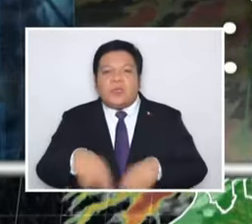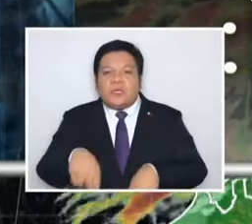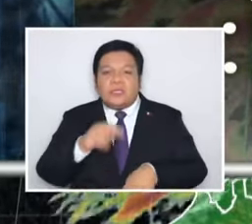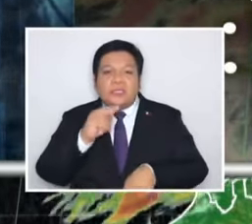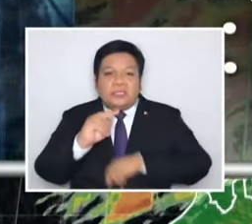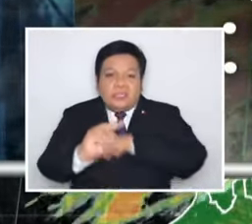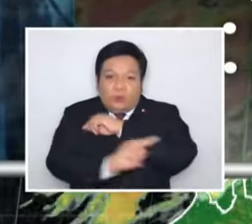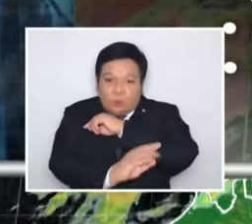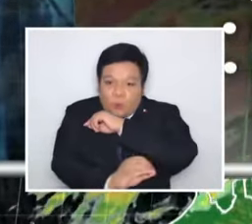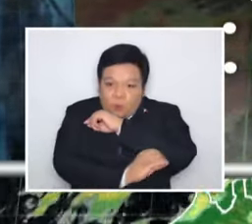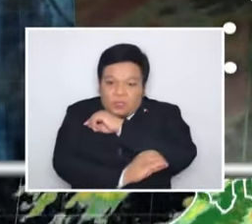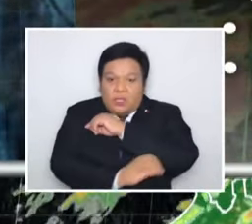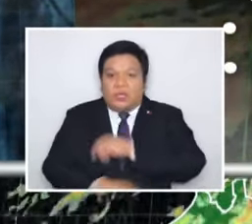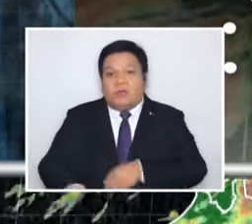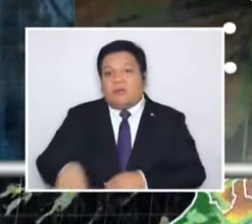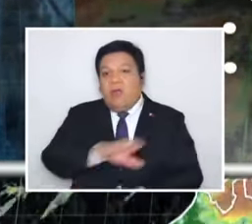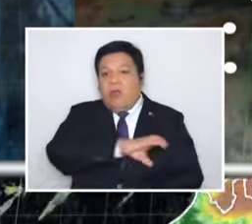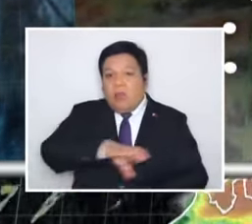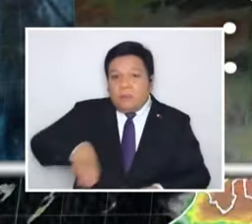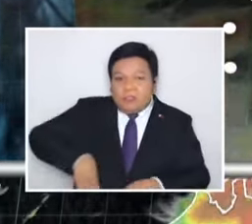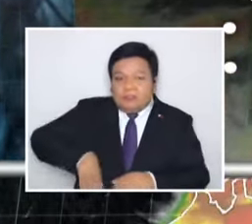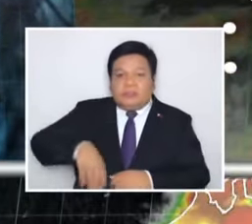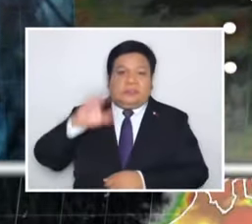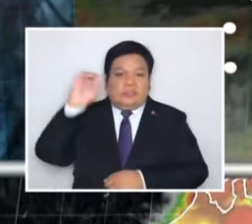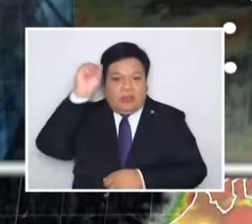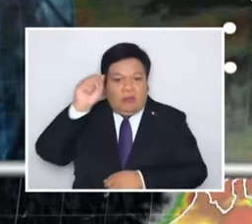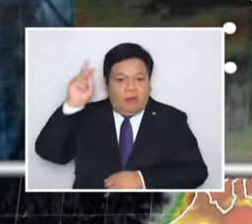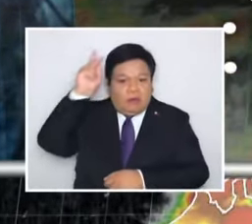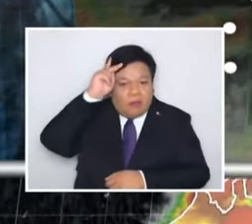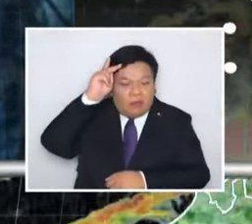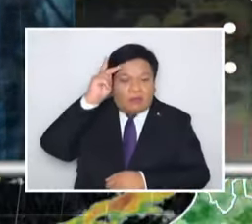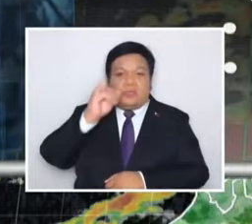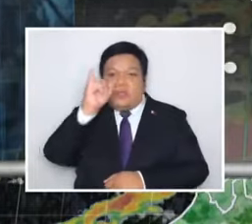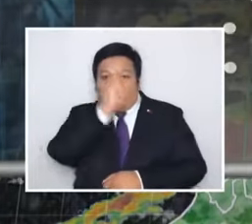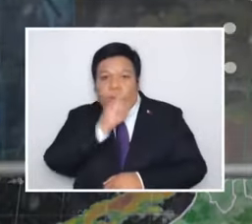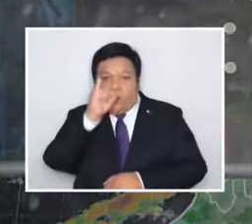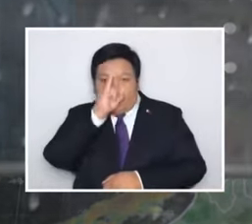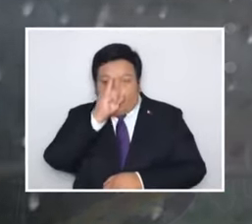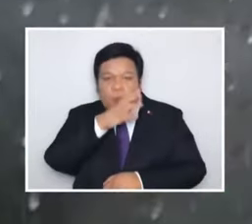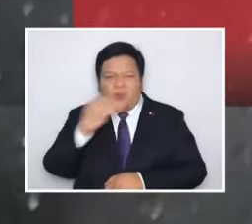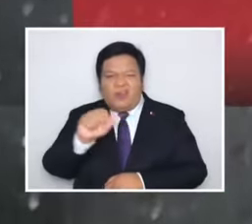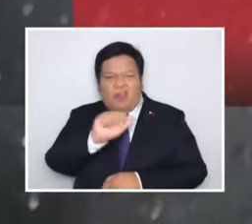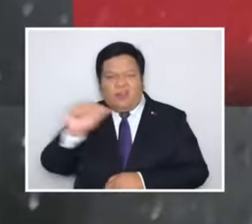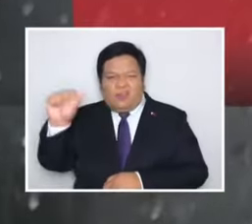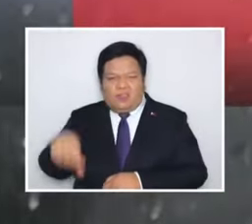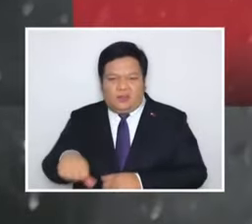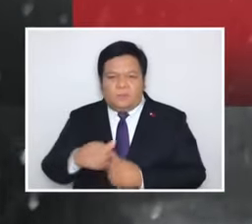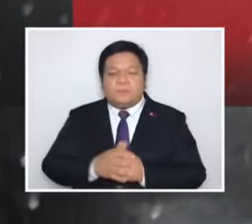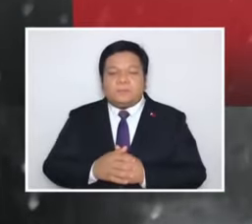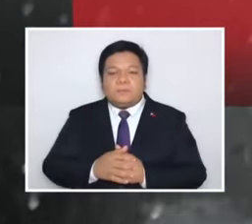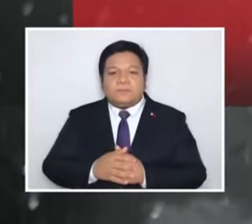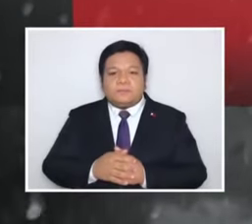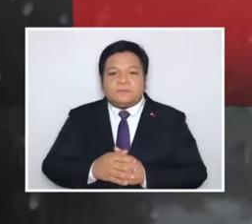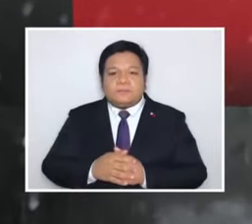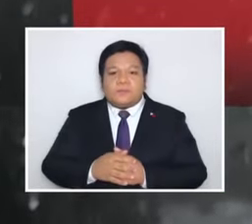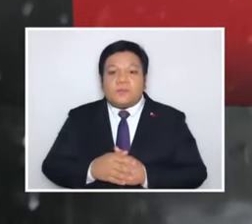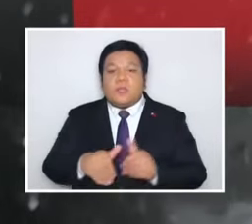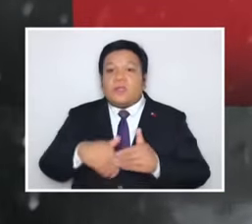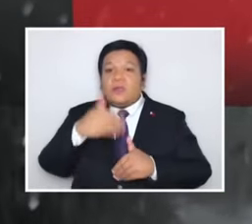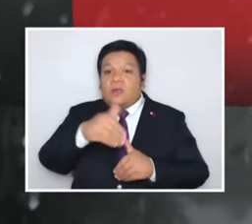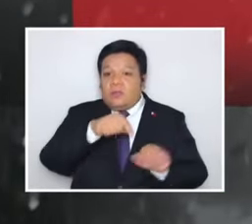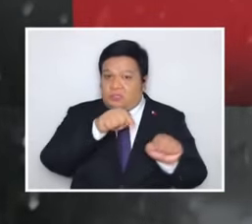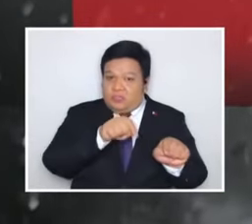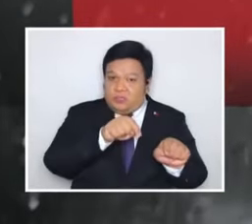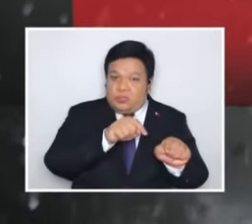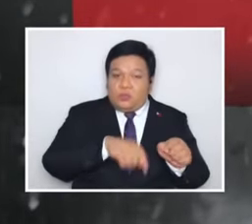Aklan, Northern Iloilo at northwestern portion ng Antique. Itinaas naman ang red heavy rainfall warning sa Sorsogon at Masbate